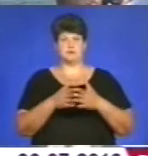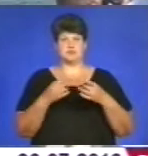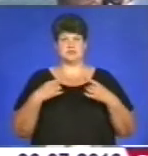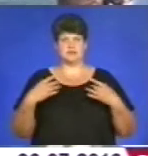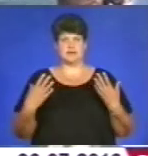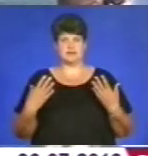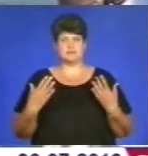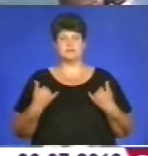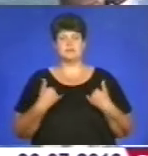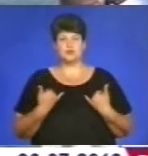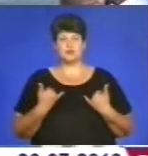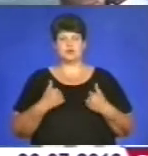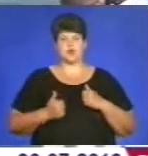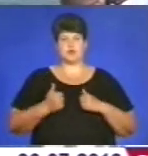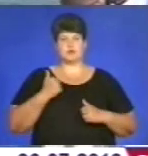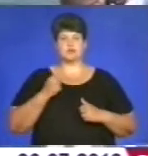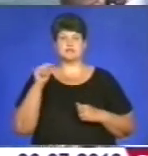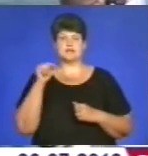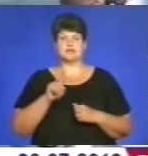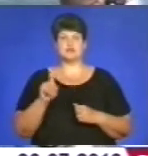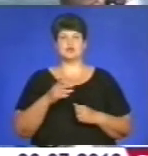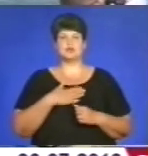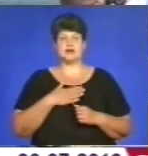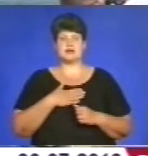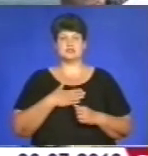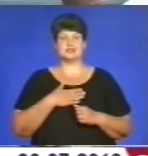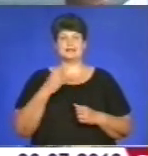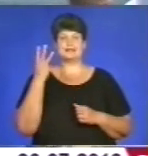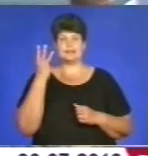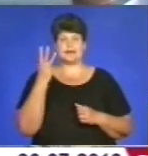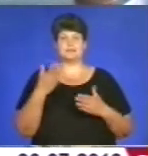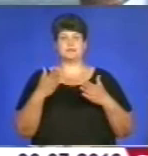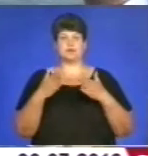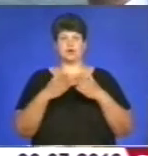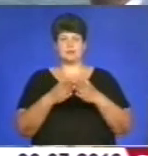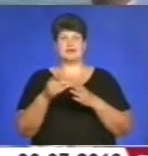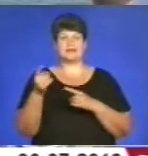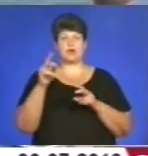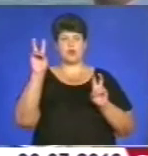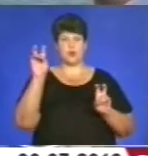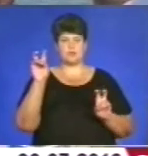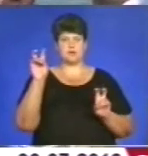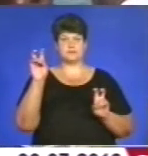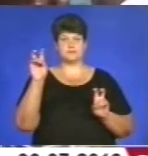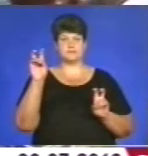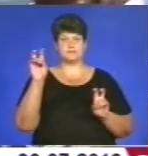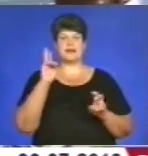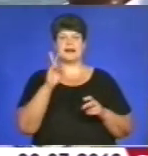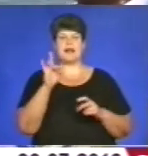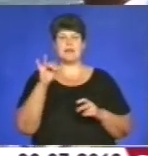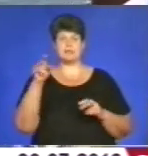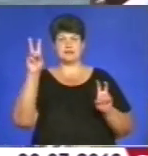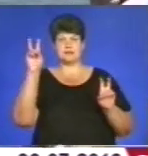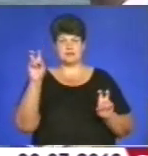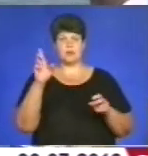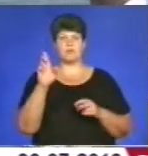Ми сьогодні гордимося тим, що наших три підшефних кораблі – це Тернопіль, це знову ж таки Кременець і